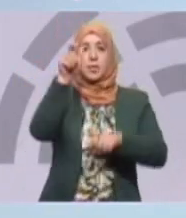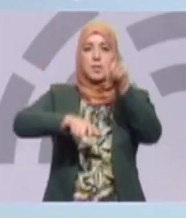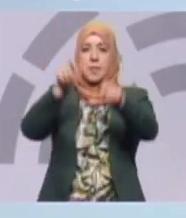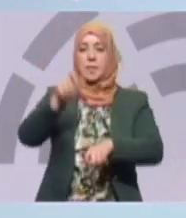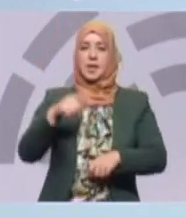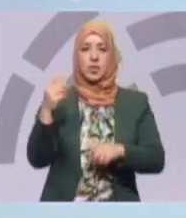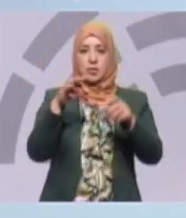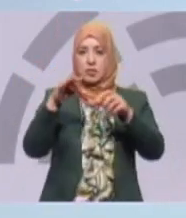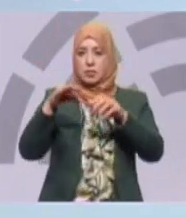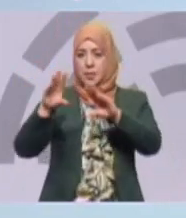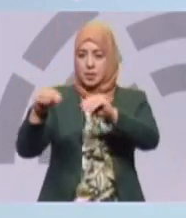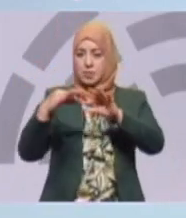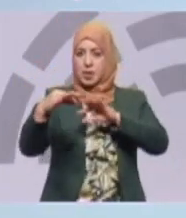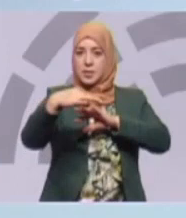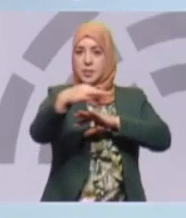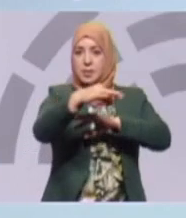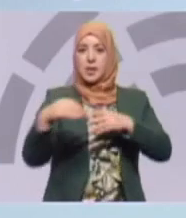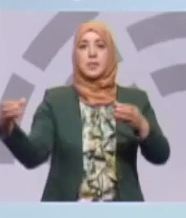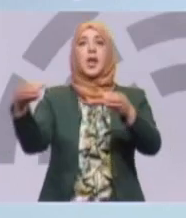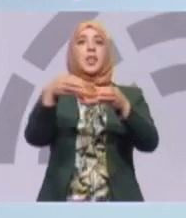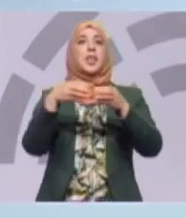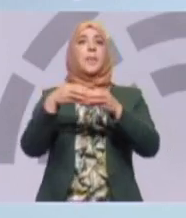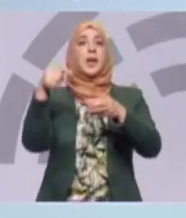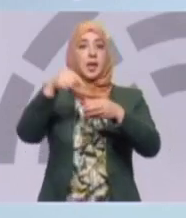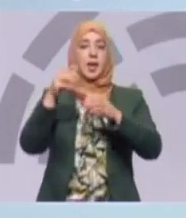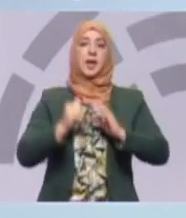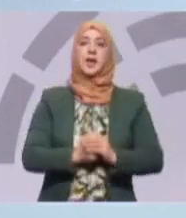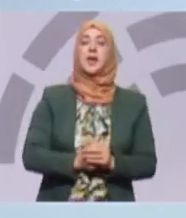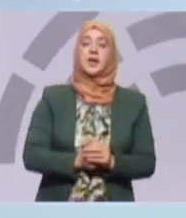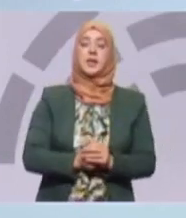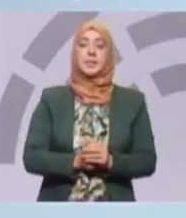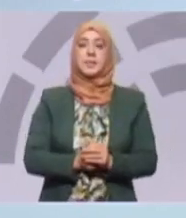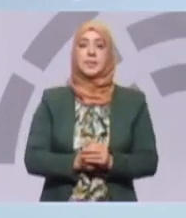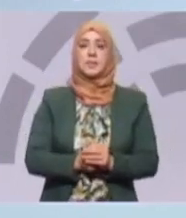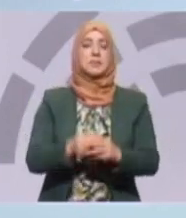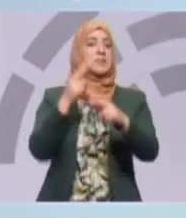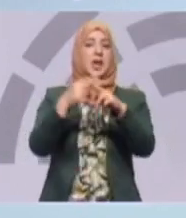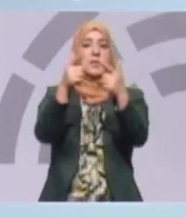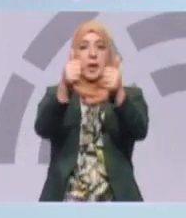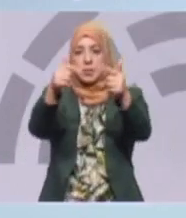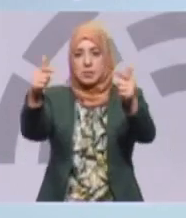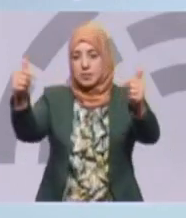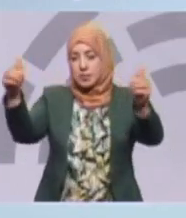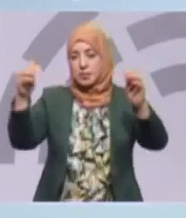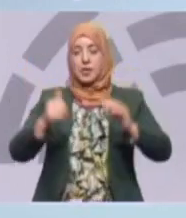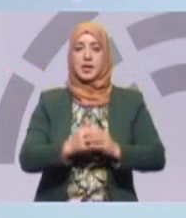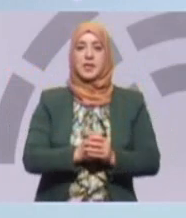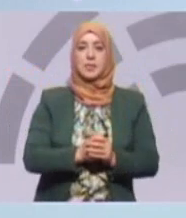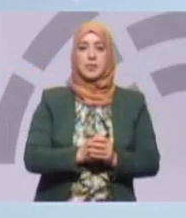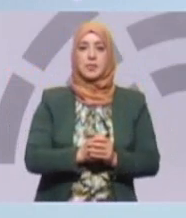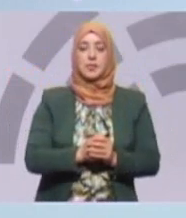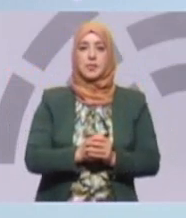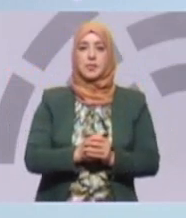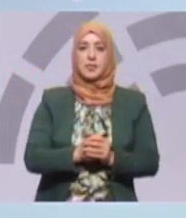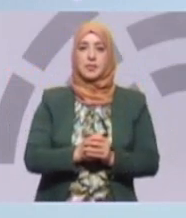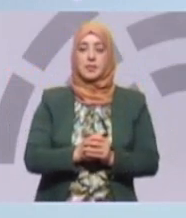العلالش يا اولاد العرزاوي واولاد النجا ولاد مصدق اولاد بزويده الاريام الشعيليل الجويليش عمير حاتم عميره جناحه